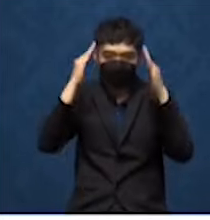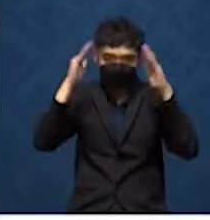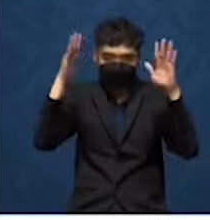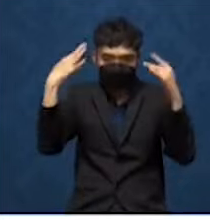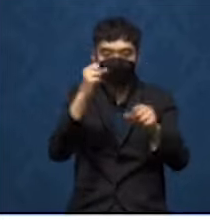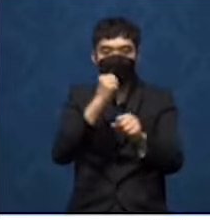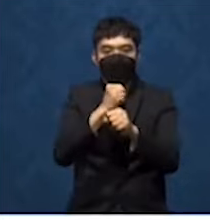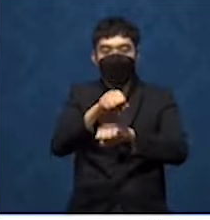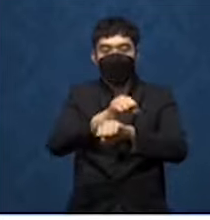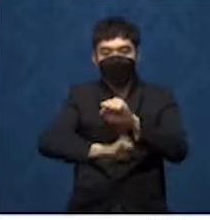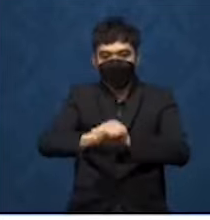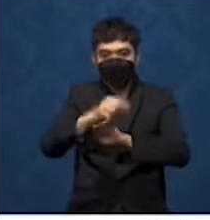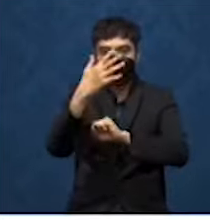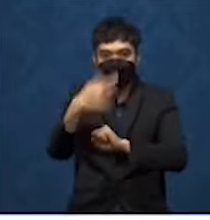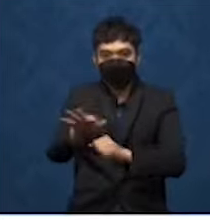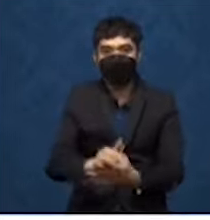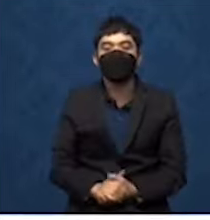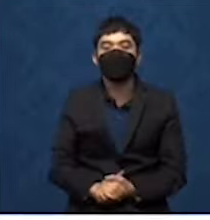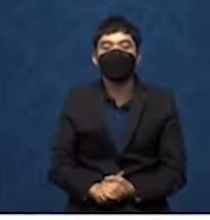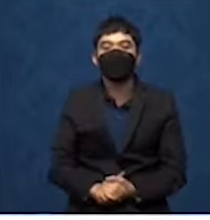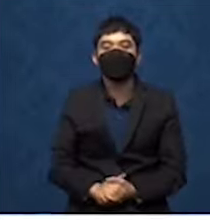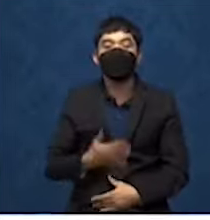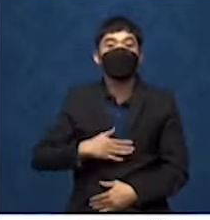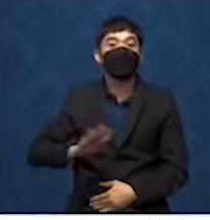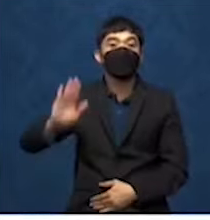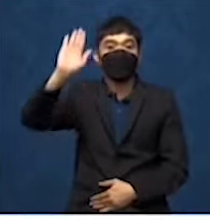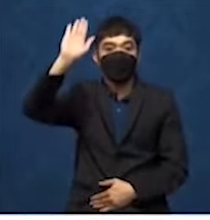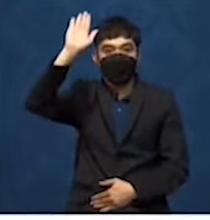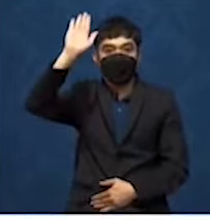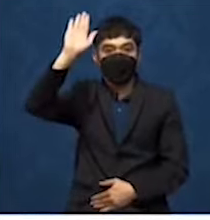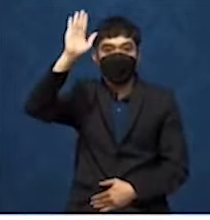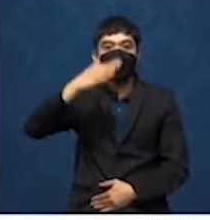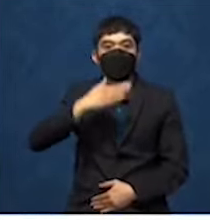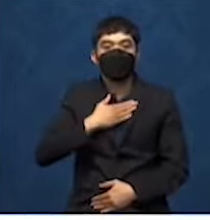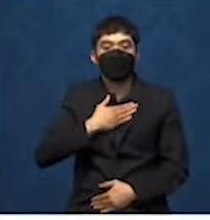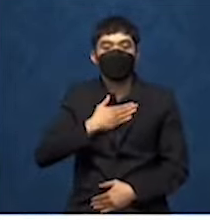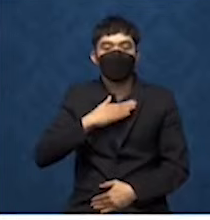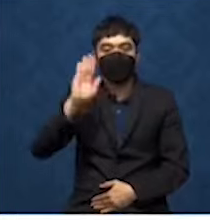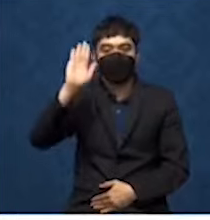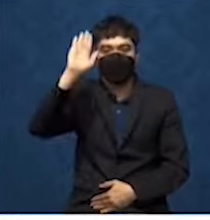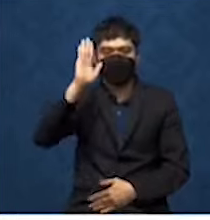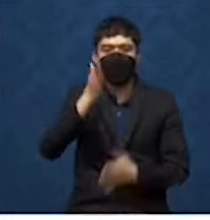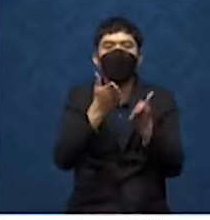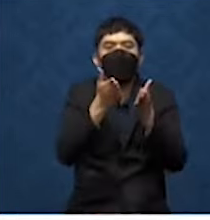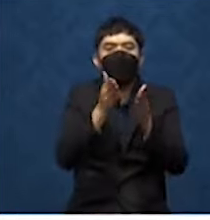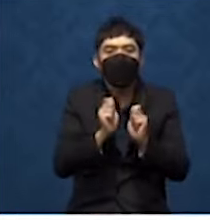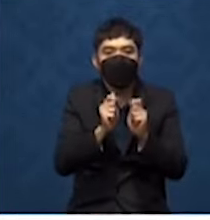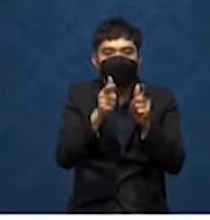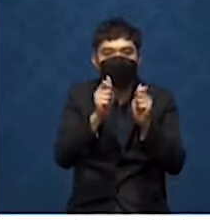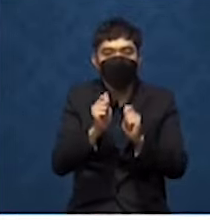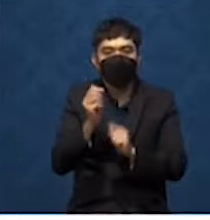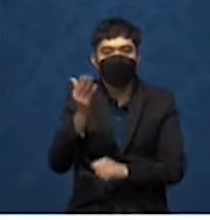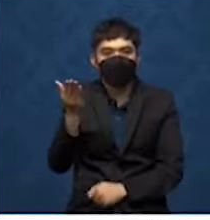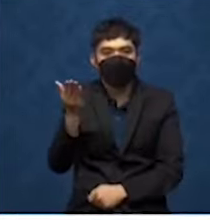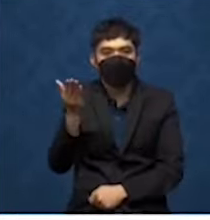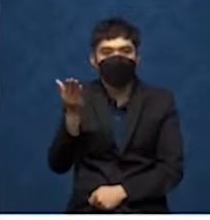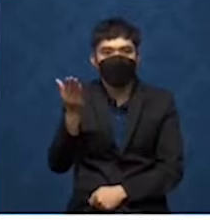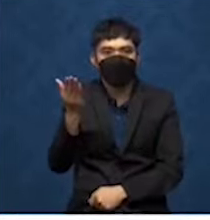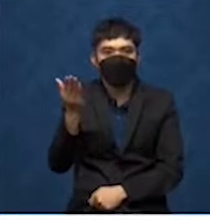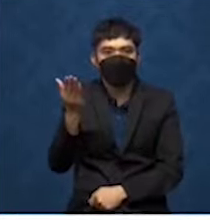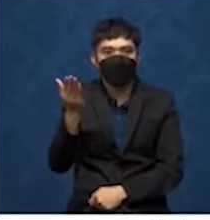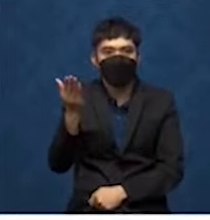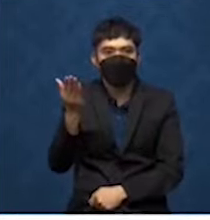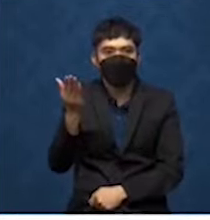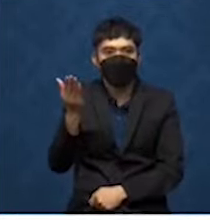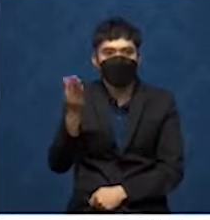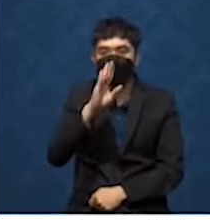ท่านประธานเจ้าขออนุญาตเจ้า ครับครับ ท่านประธานเจ้าขออนุญาตเจ้า สีนวลมีมารยาทนะครับอย่าเพิ่งเวลา